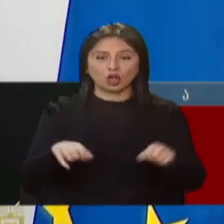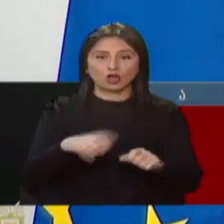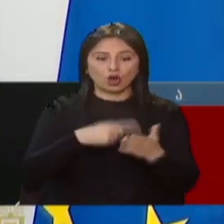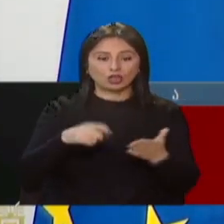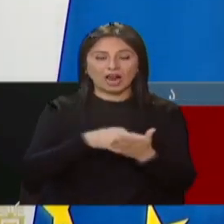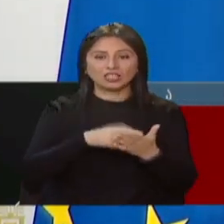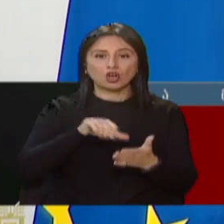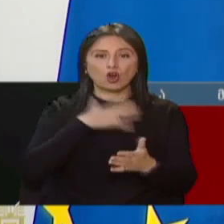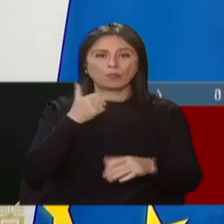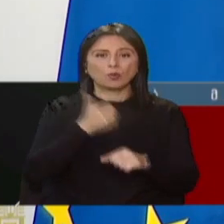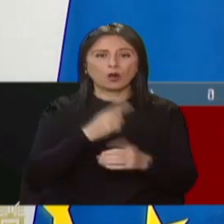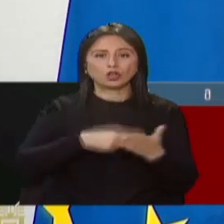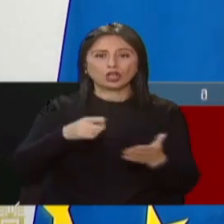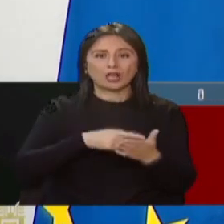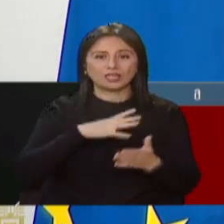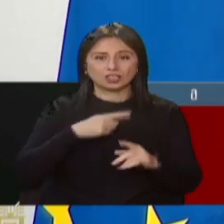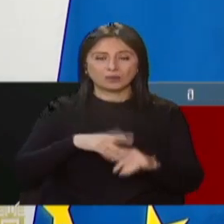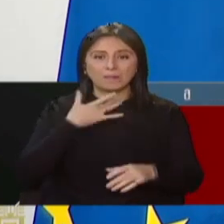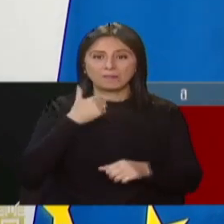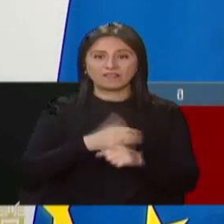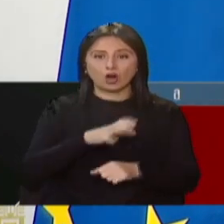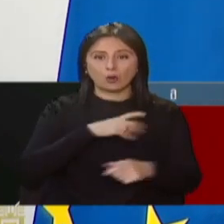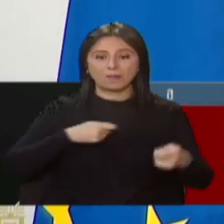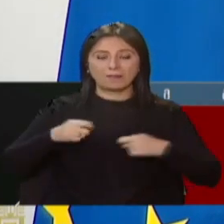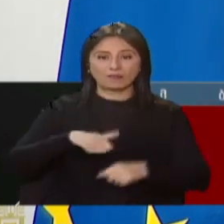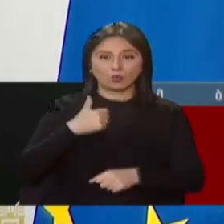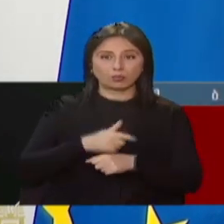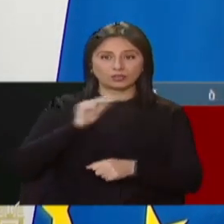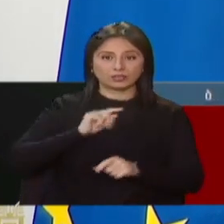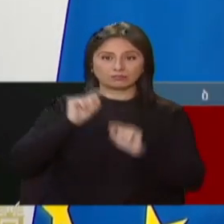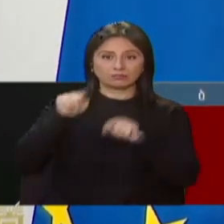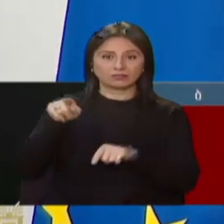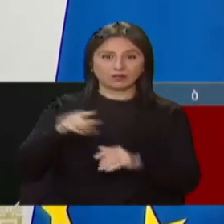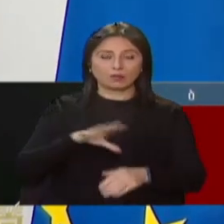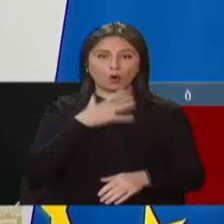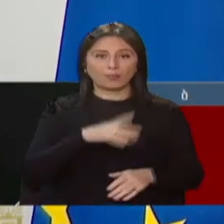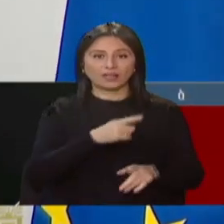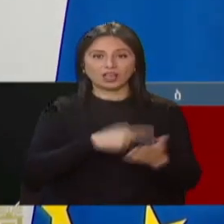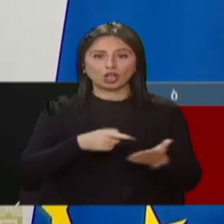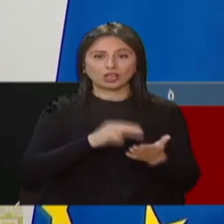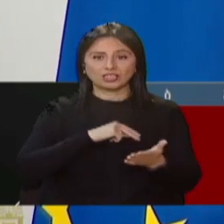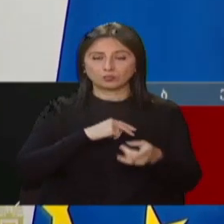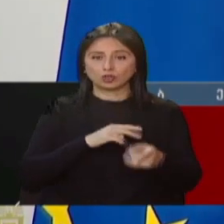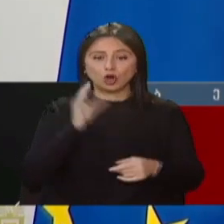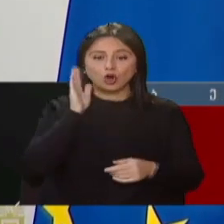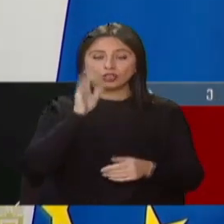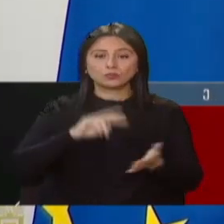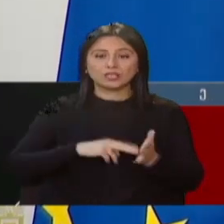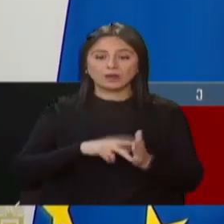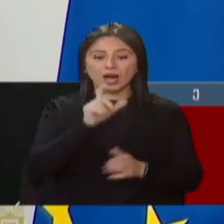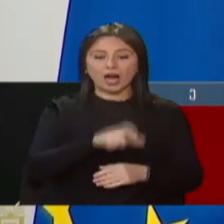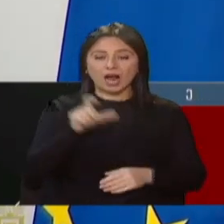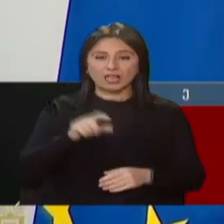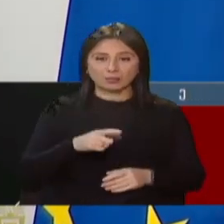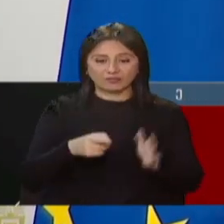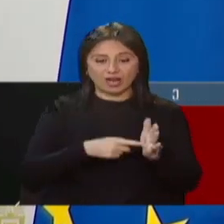opili uprosi romelis amjamat. Tbilisis merius konebis martvis samsakhuris uprosia da tu ar qavt rodis indegmeba am